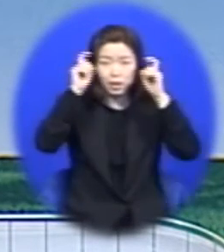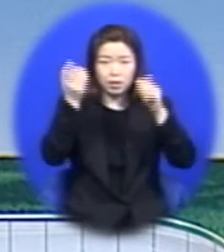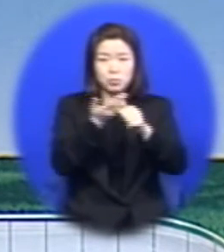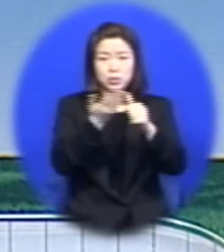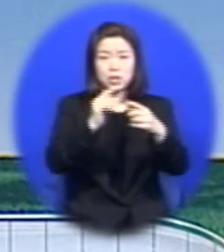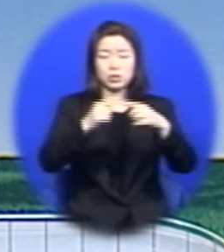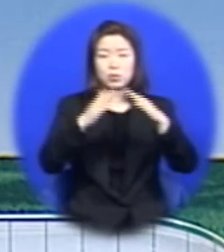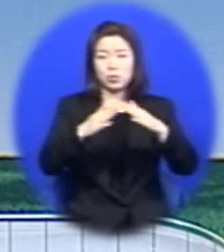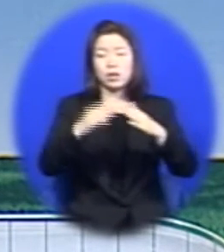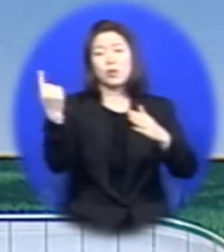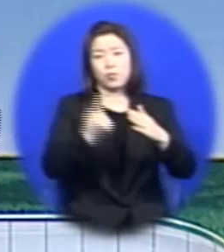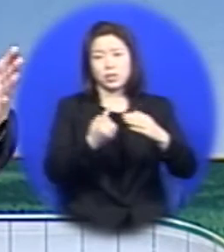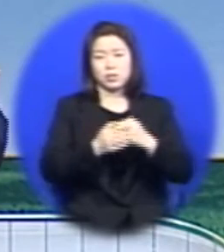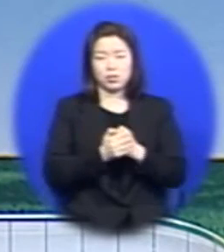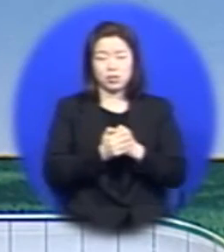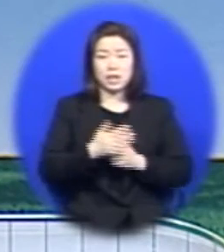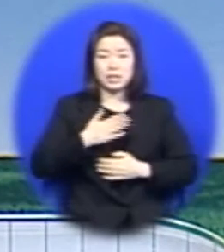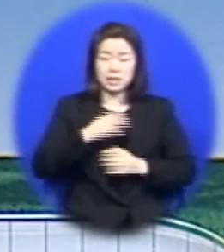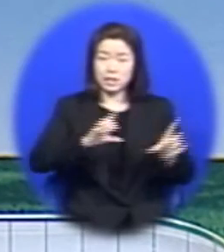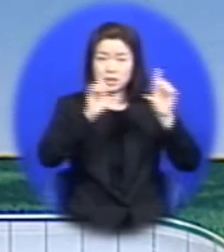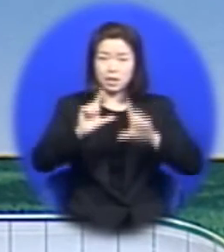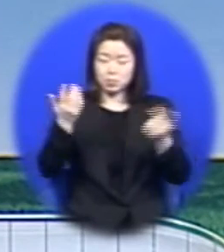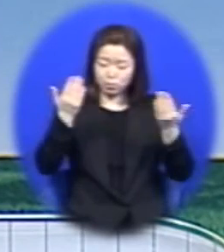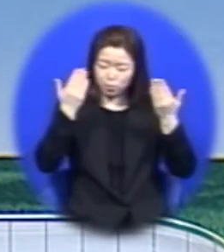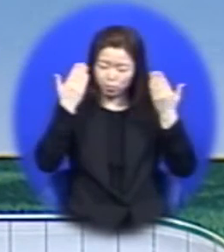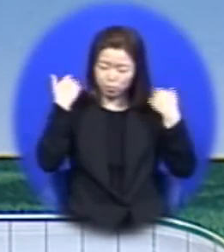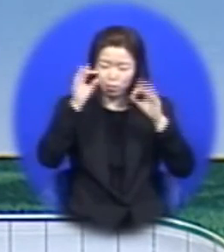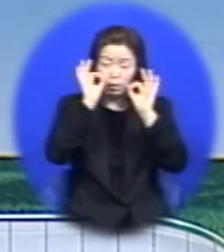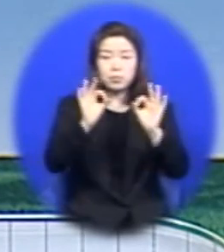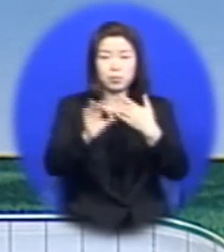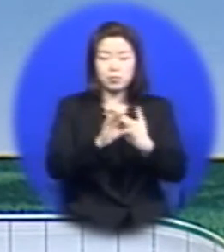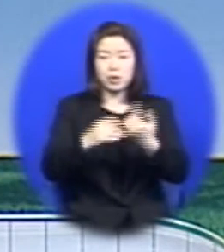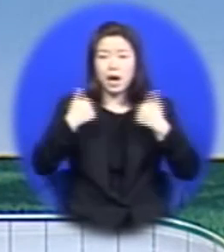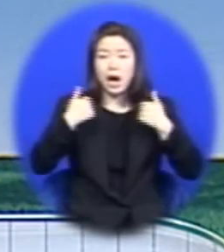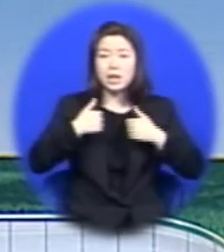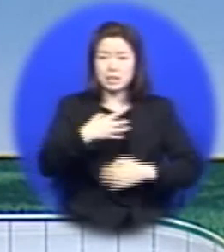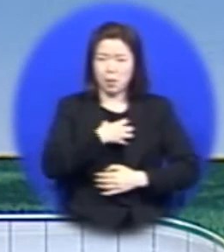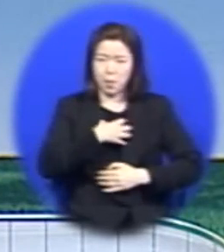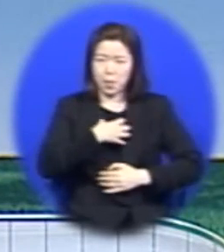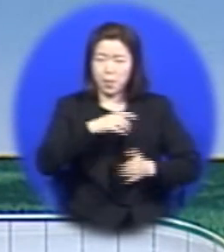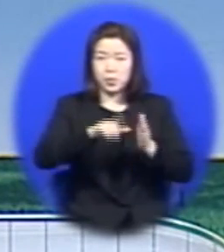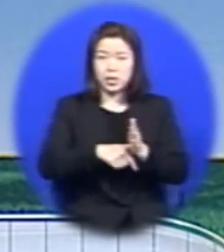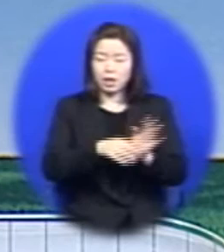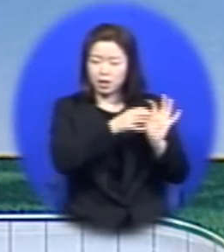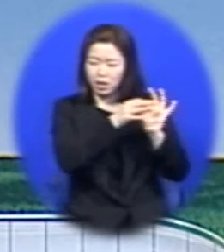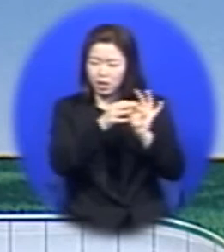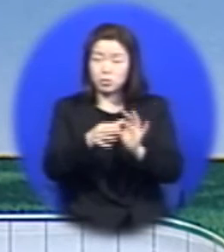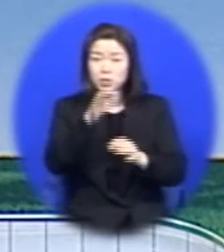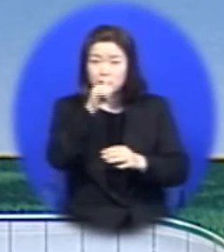겁니다. 제 삶을 돌아보면 항상 위기가 연속되는 것